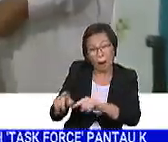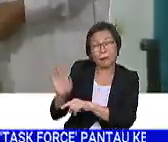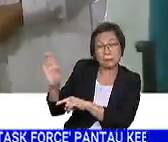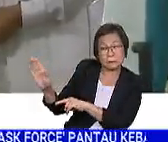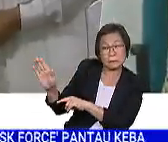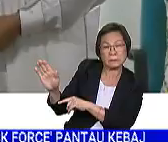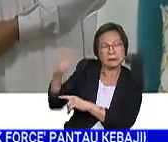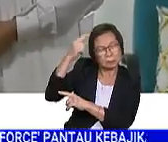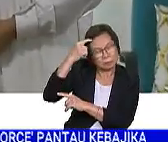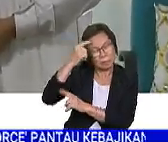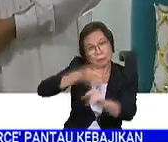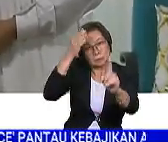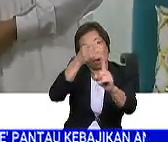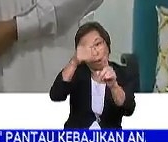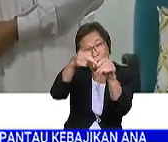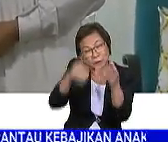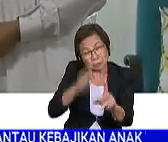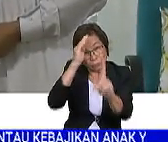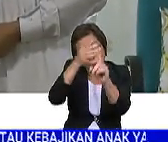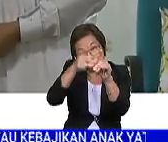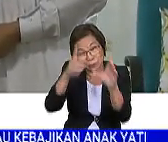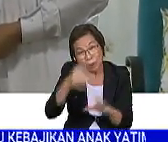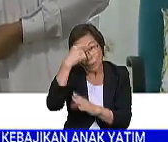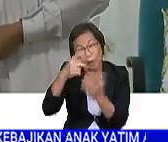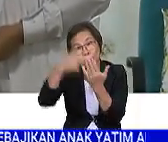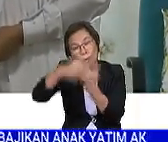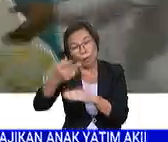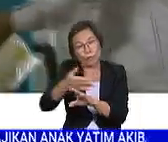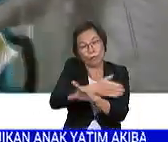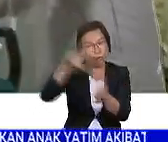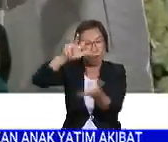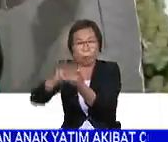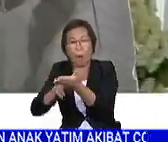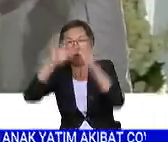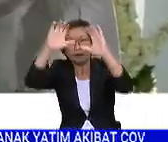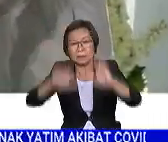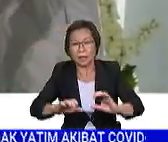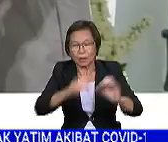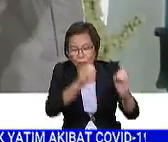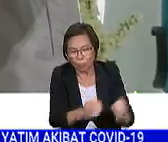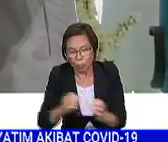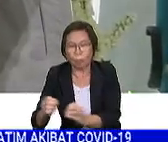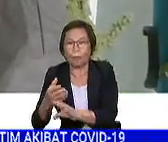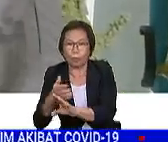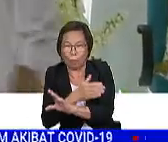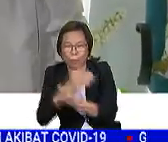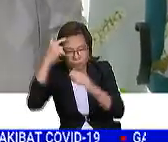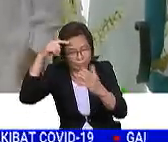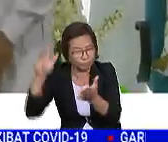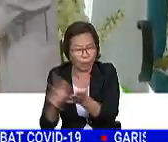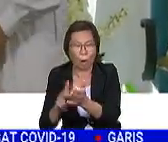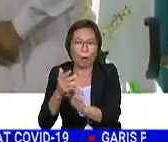pihaknya masih mengambil kira sasaran peserta bagi setiap program sebelum menetapkan medium dan platform penganjurannya.